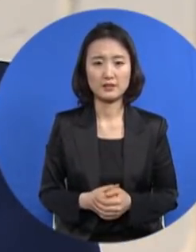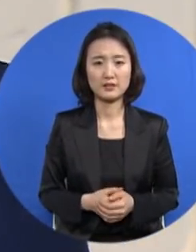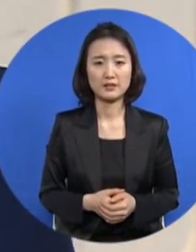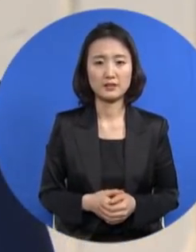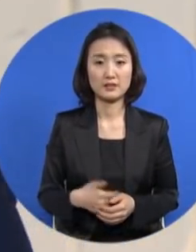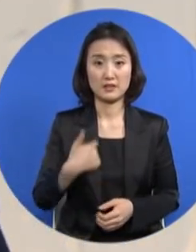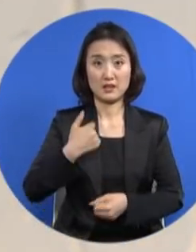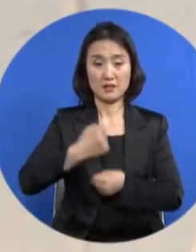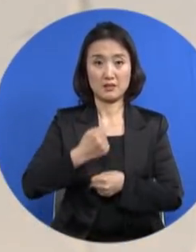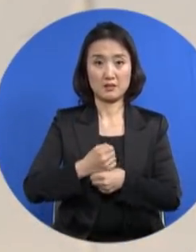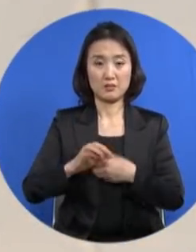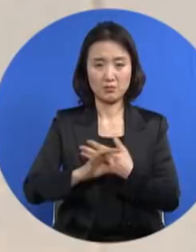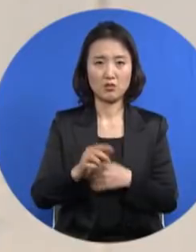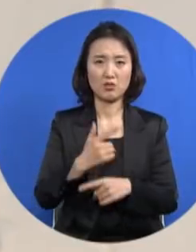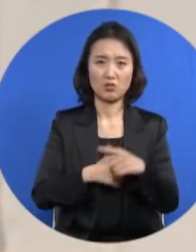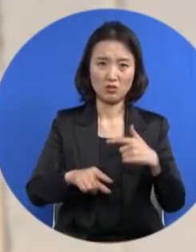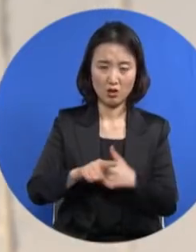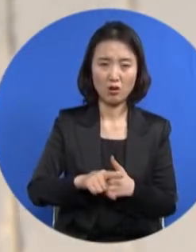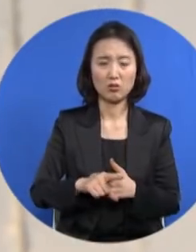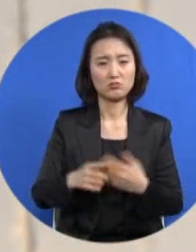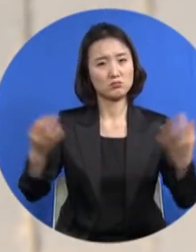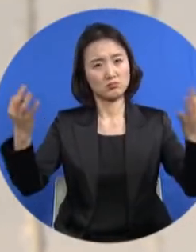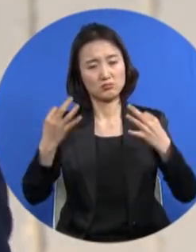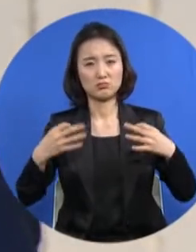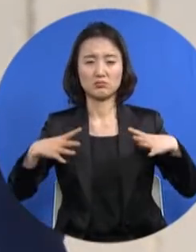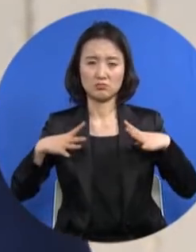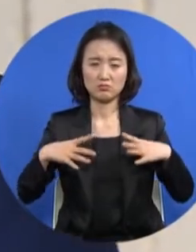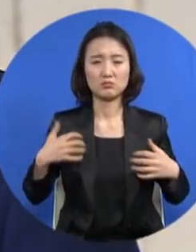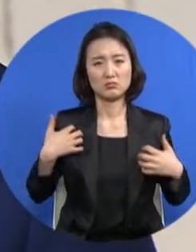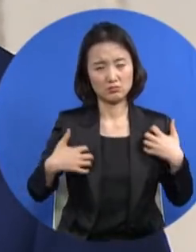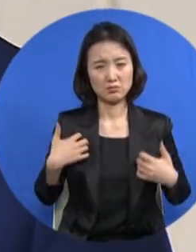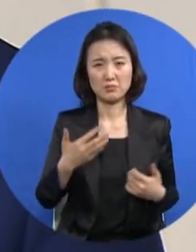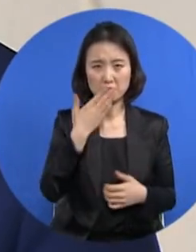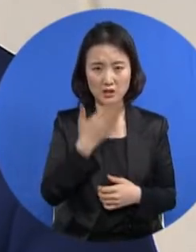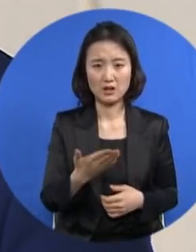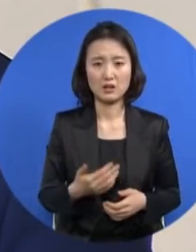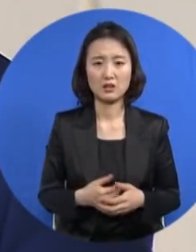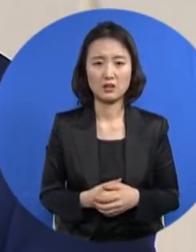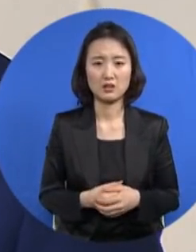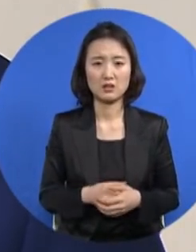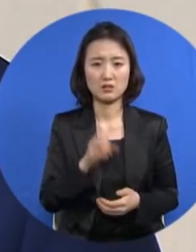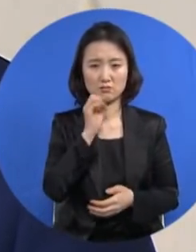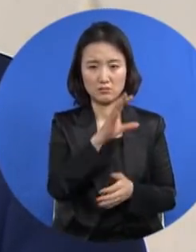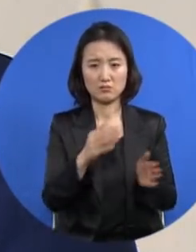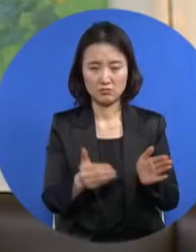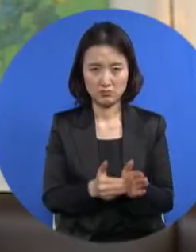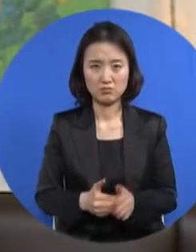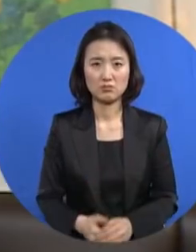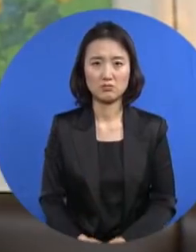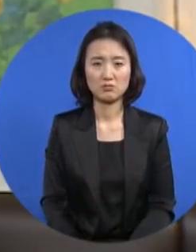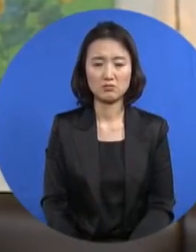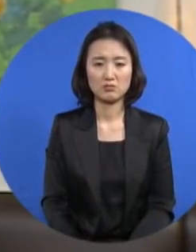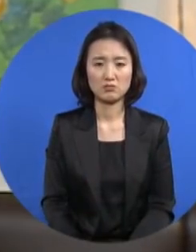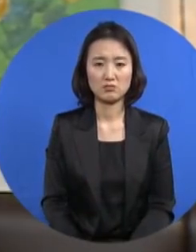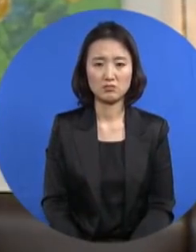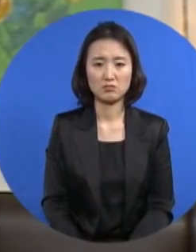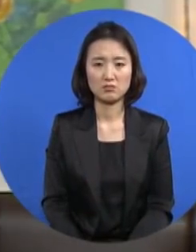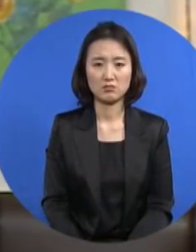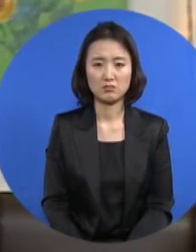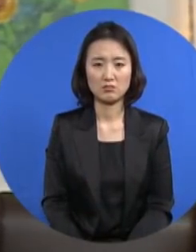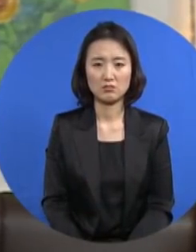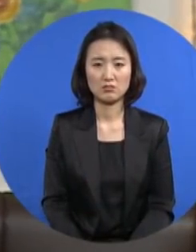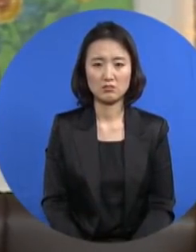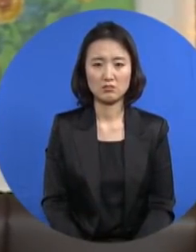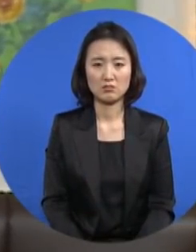만들어서 팔면 쇼도 되고 라이브도 되고 그러니까 되게 잘 팔 수 있을 거라고 말을 한 거죠. 그래서